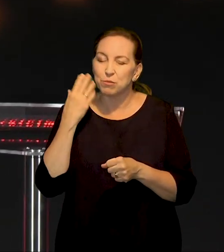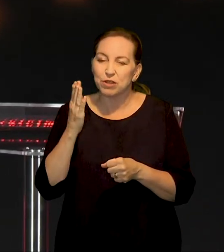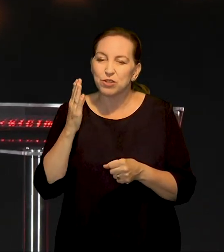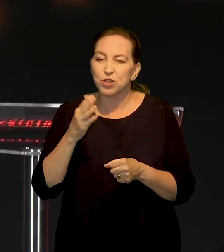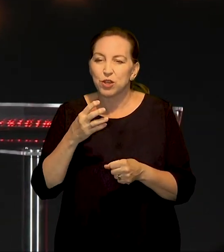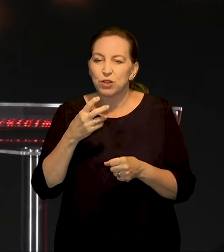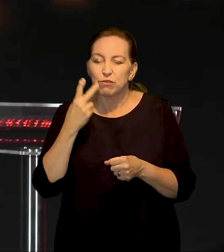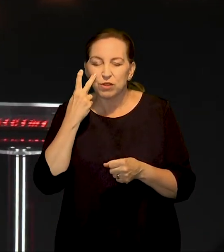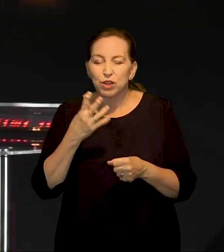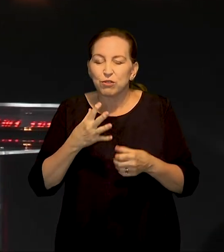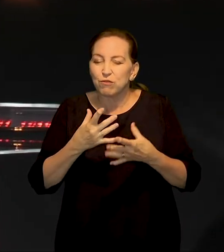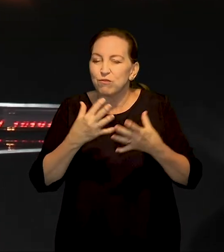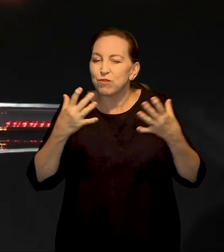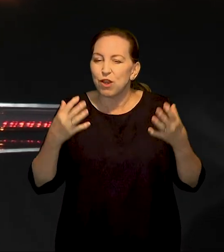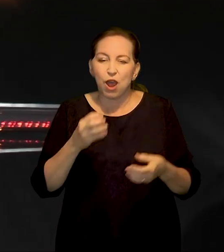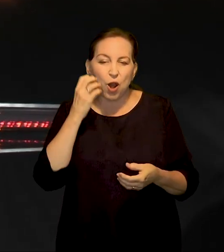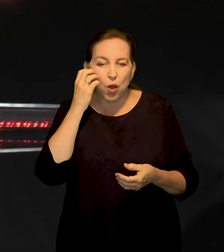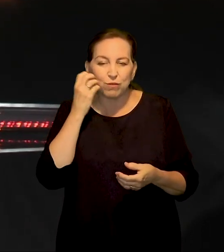Wakacyjne kazanko.